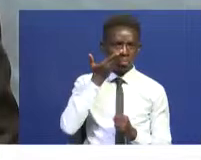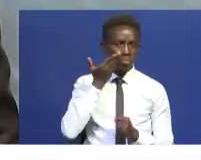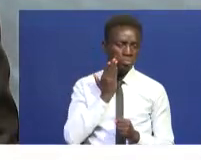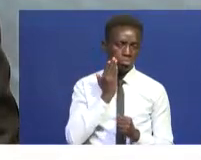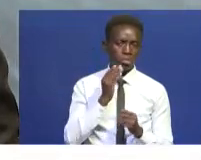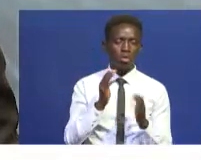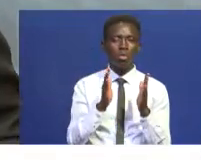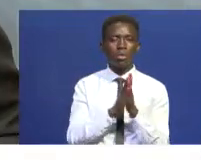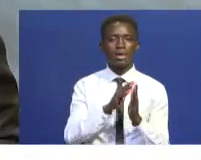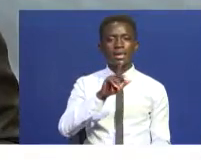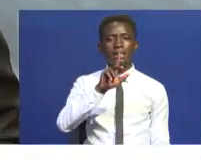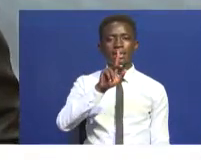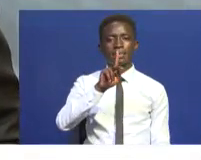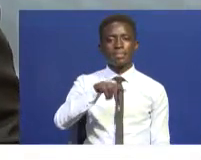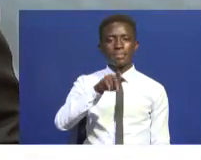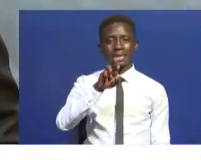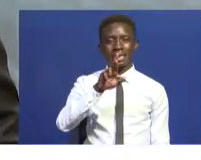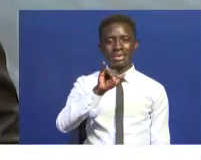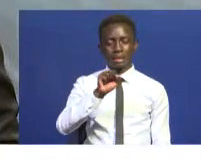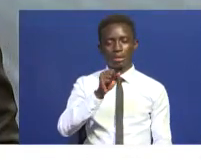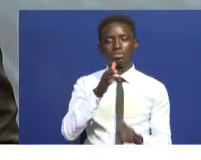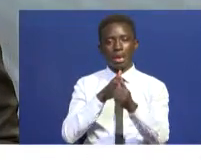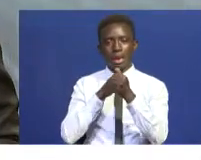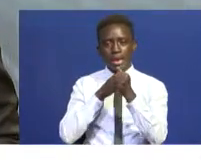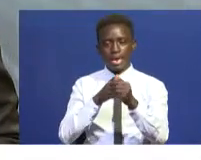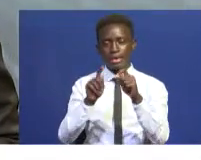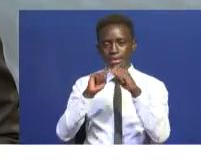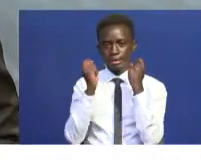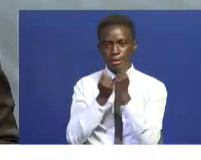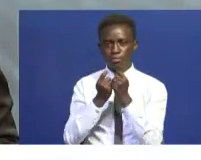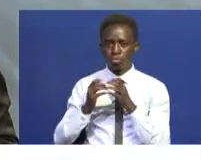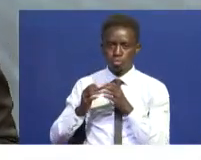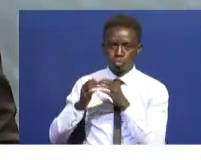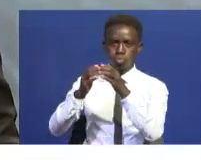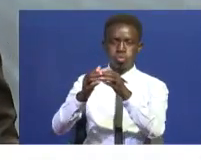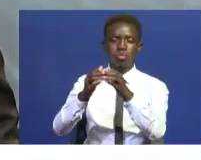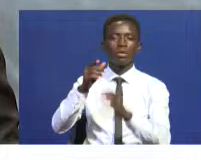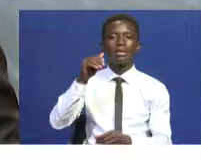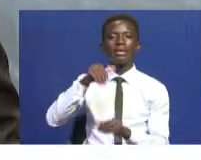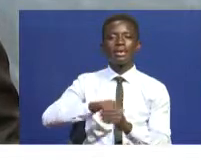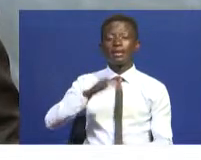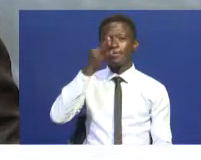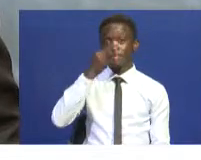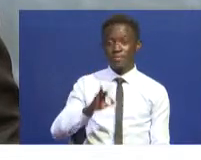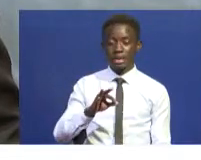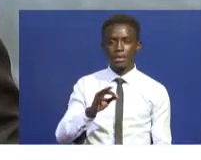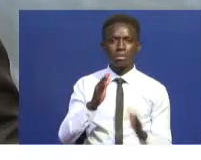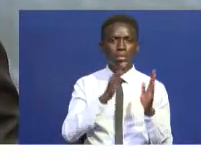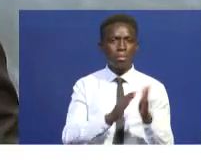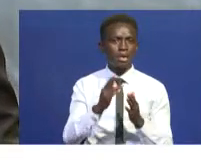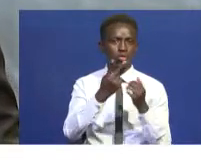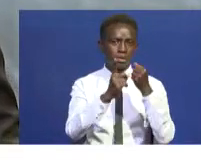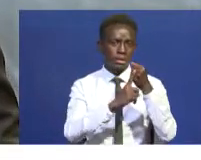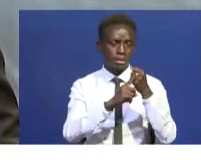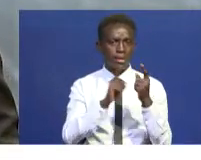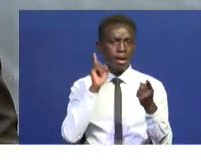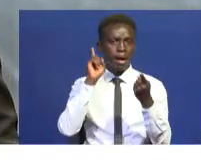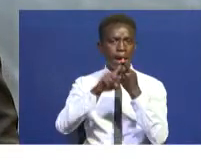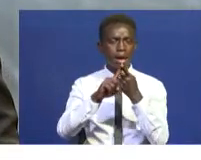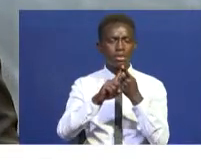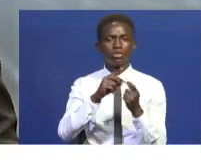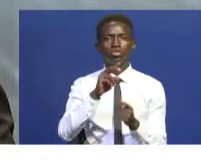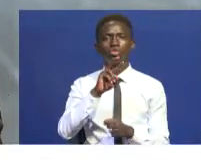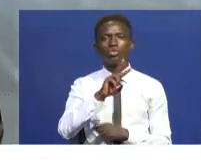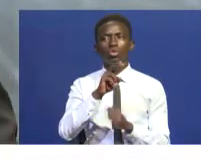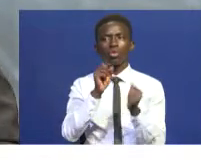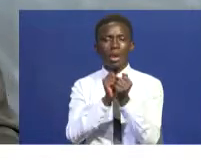na kina dada kwenye mbio za marathoni za michezo ya Olimpiki jijini Paris itakayoandaliwa baina ya tarehe 26 hadi 11 mwezi Agosti